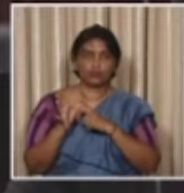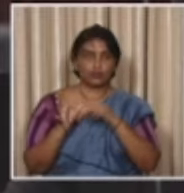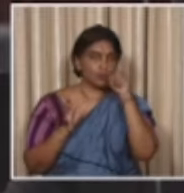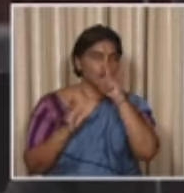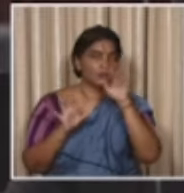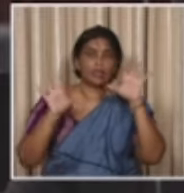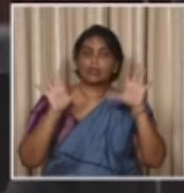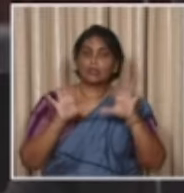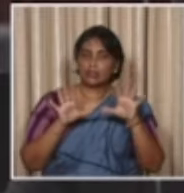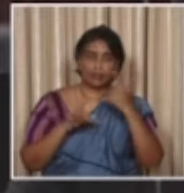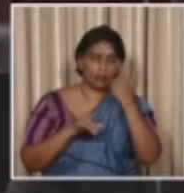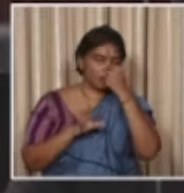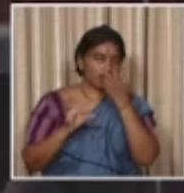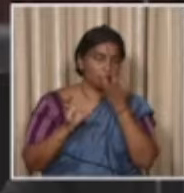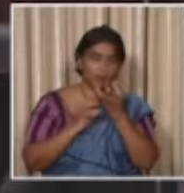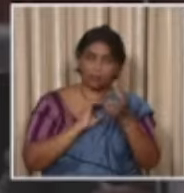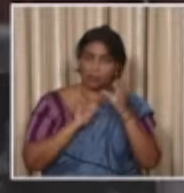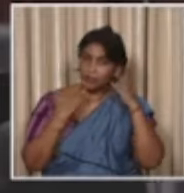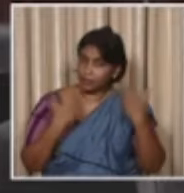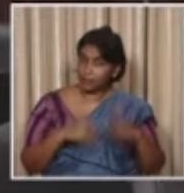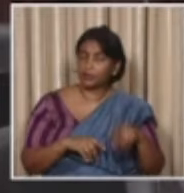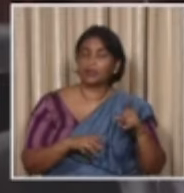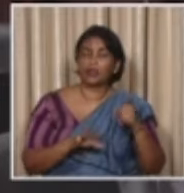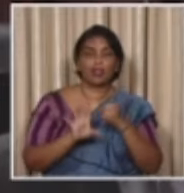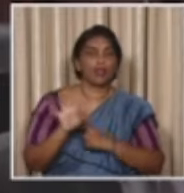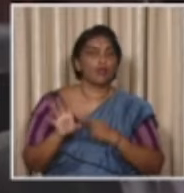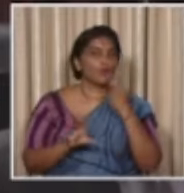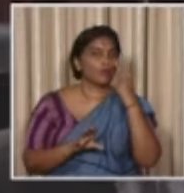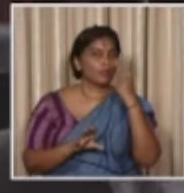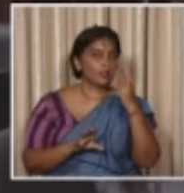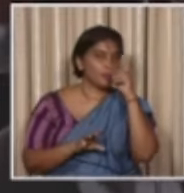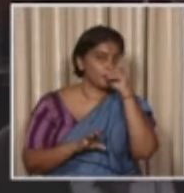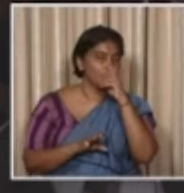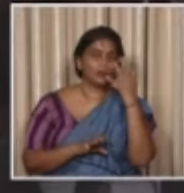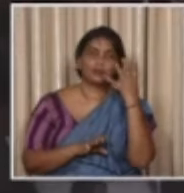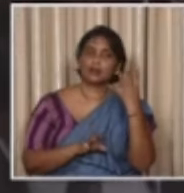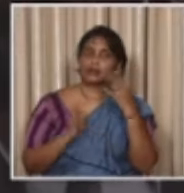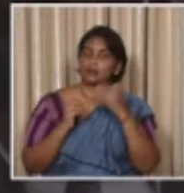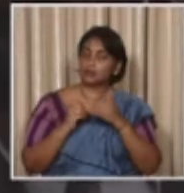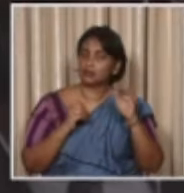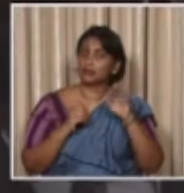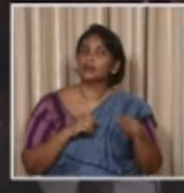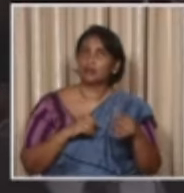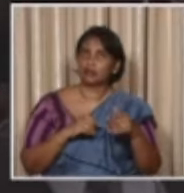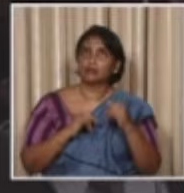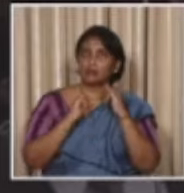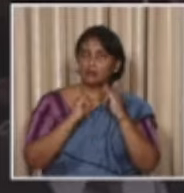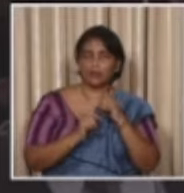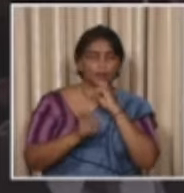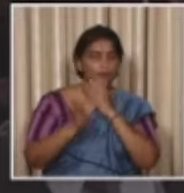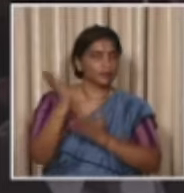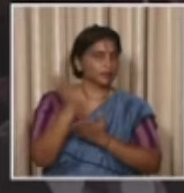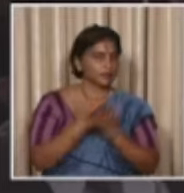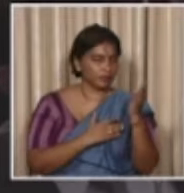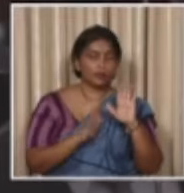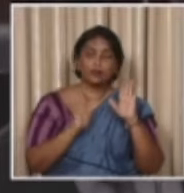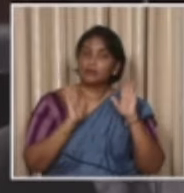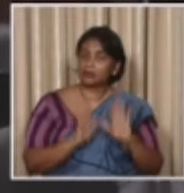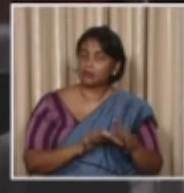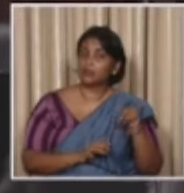ඒ කියන්නේ පාස්කු ප්‍රහාරය සිදු වෙලා වසර 2 මාස 4ක් ඇතුළත අපි චෝදනා ගොනු කරනවා.